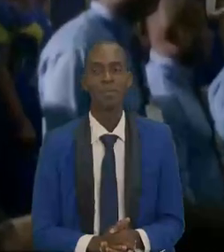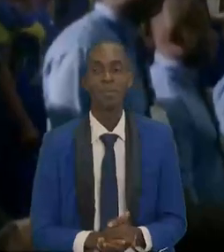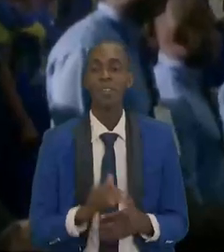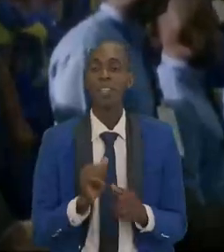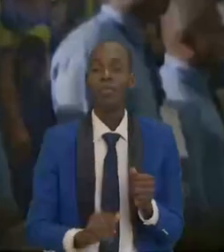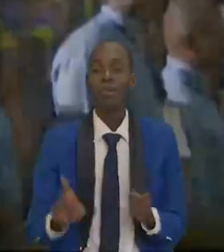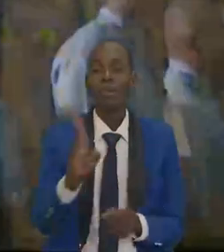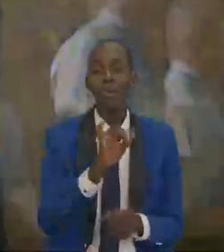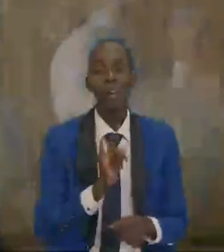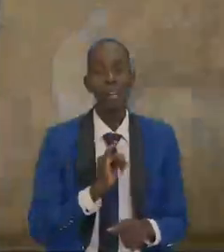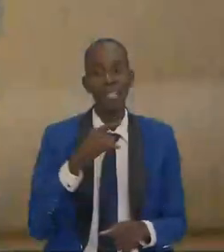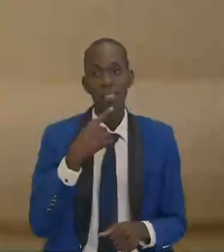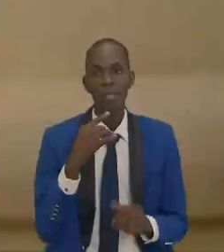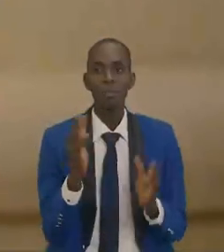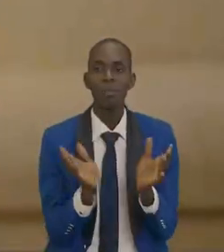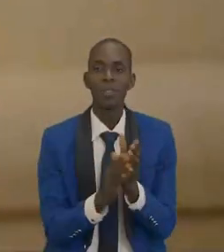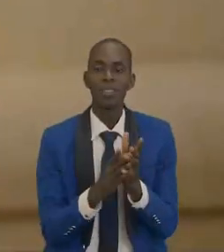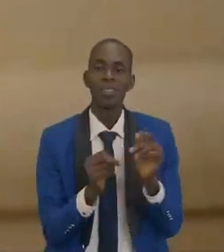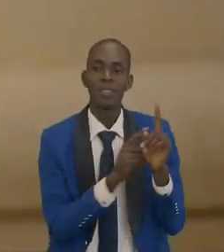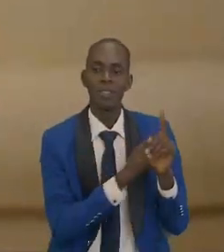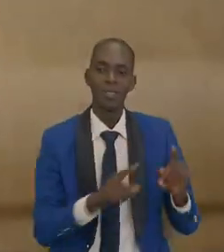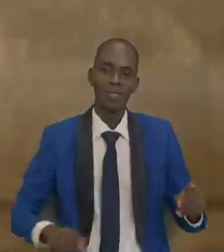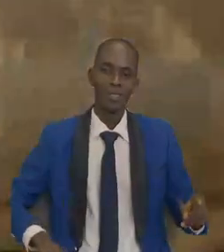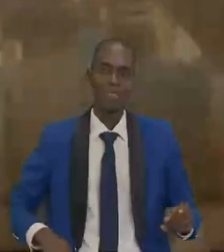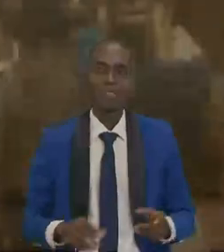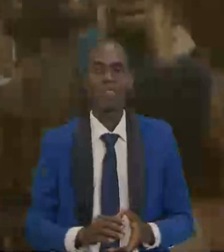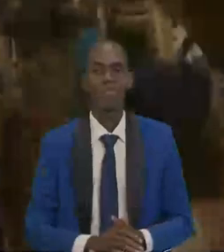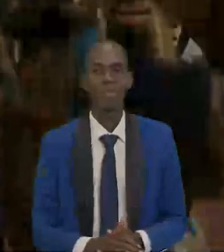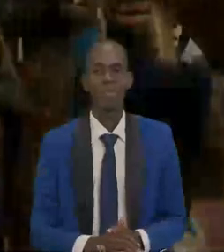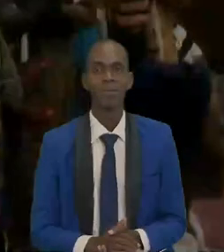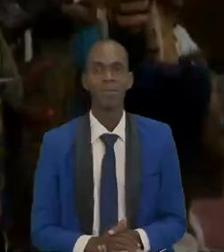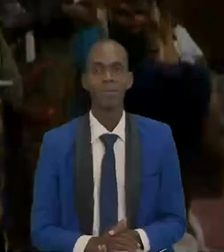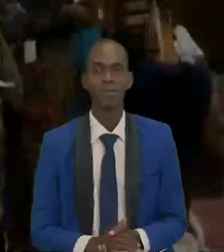J'ai dit gloire à Dieu à tout le monde.